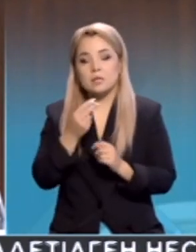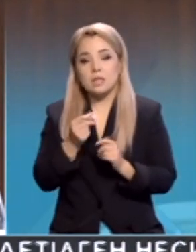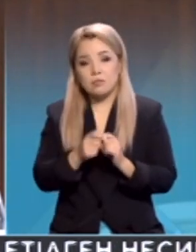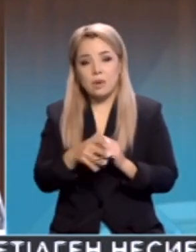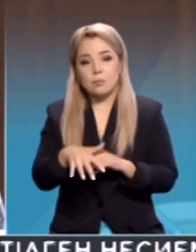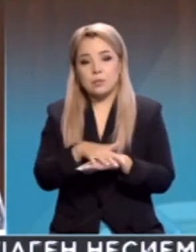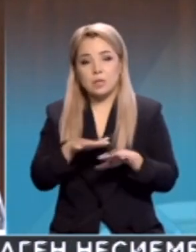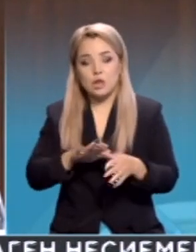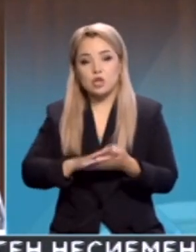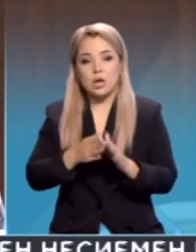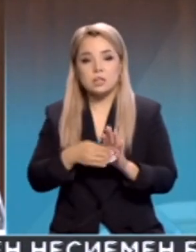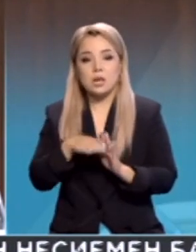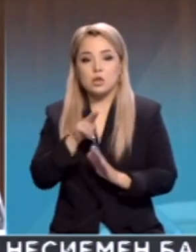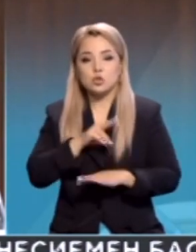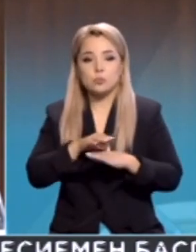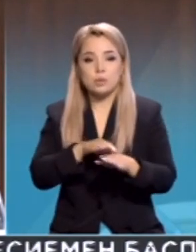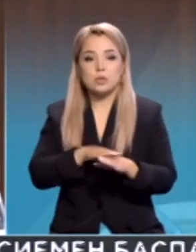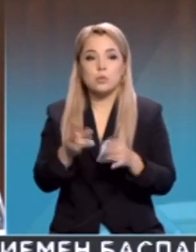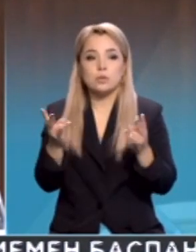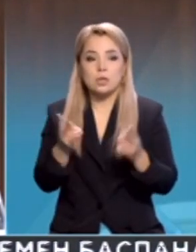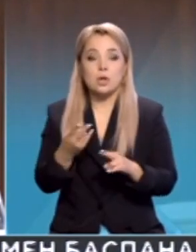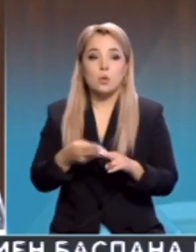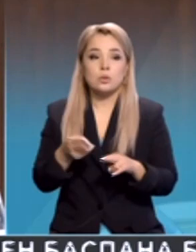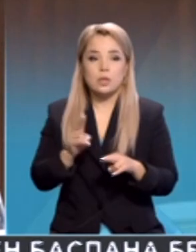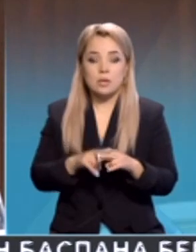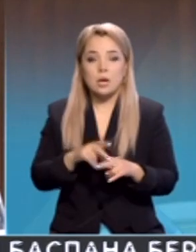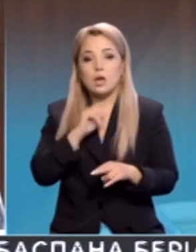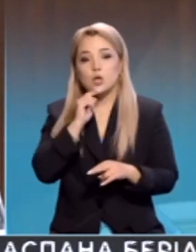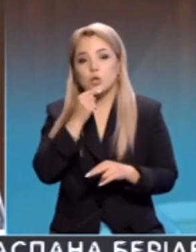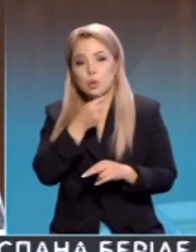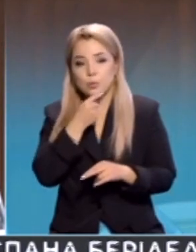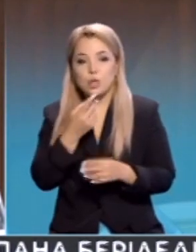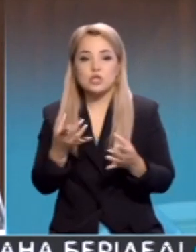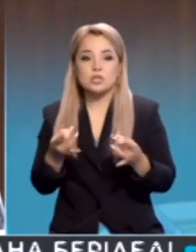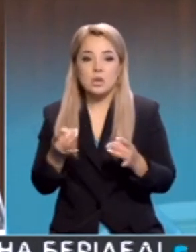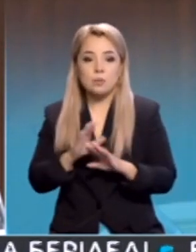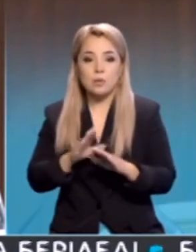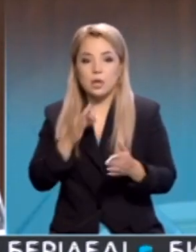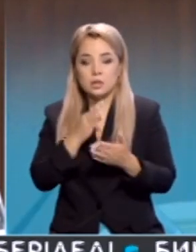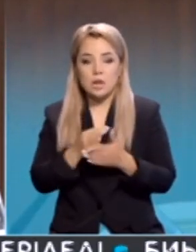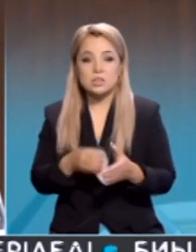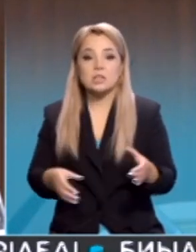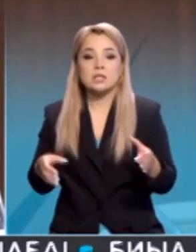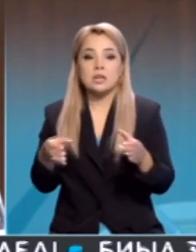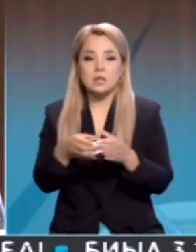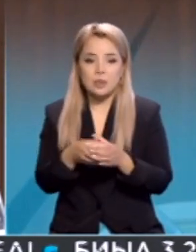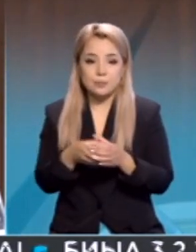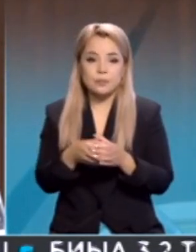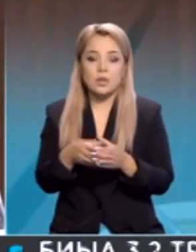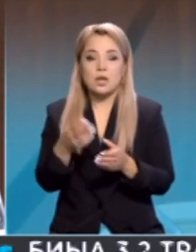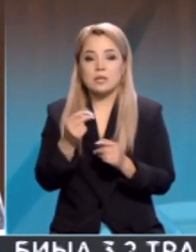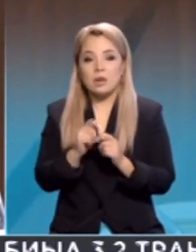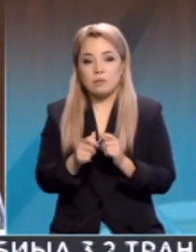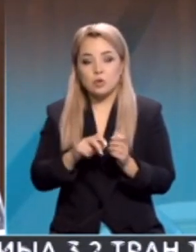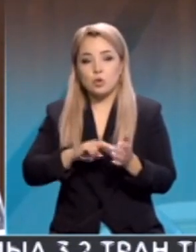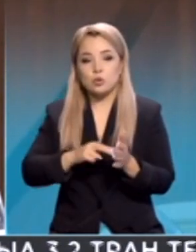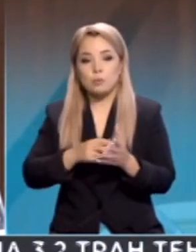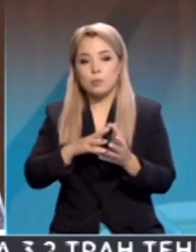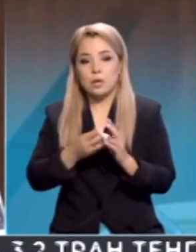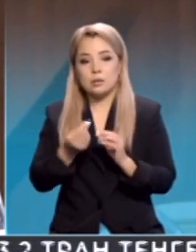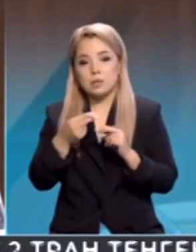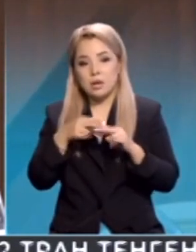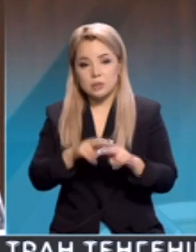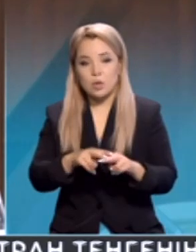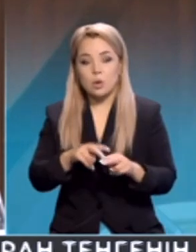барынша оңтайлы жағдай жасауымыз қажет. Сондай-ақ экономиканың шикізаттық емес секторларында инвестициялық жобаларды